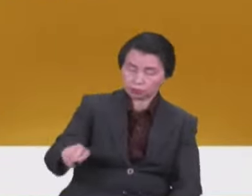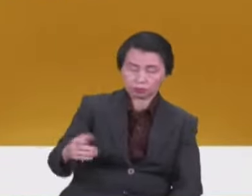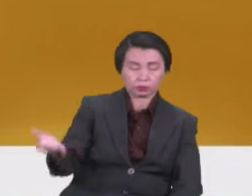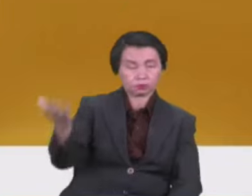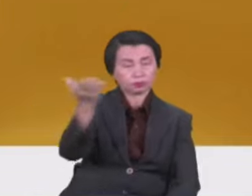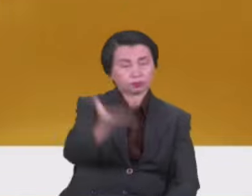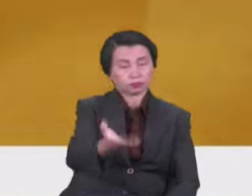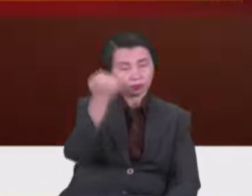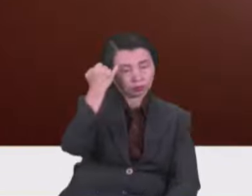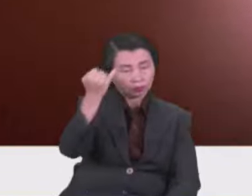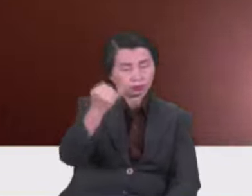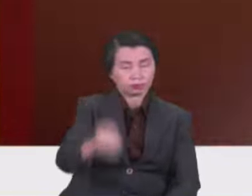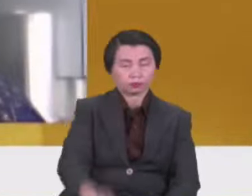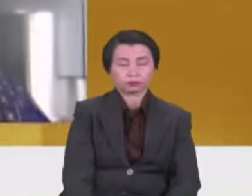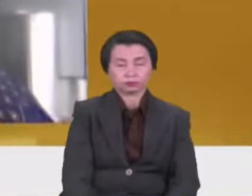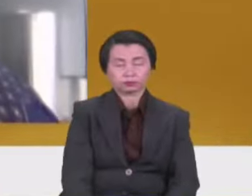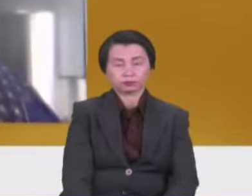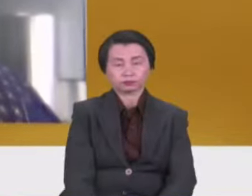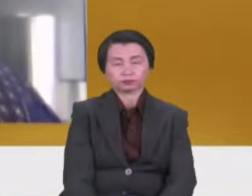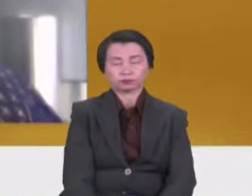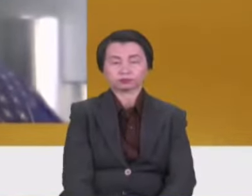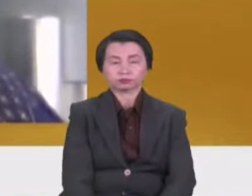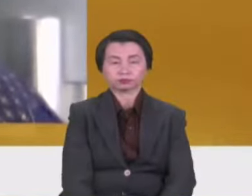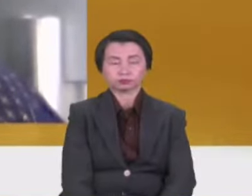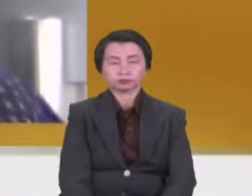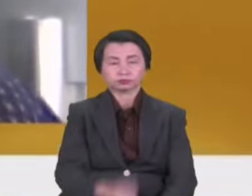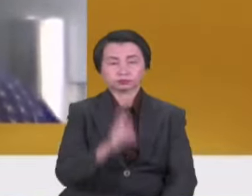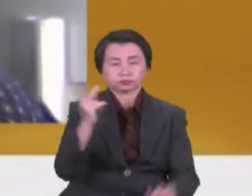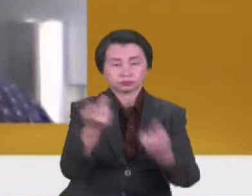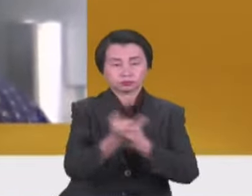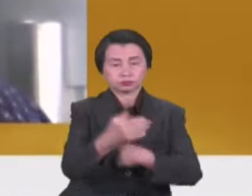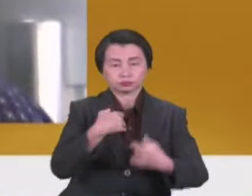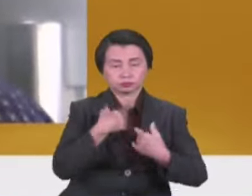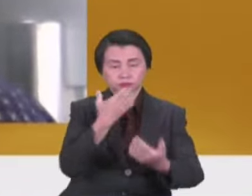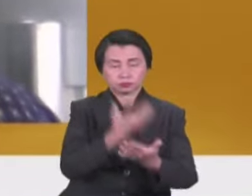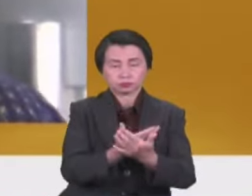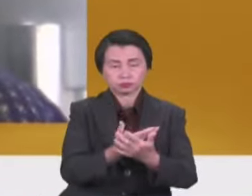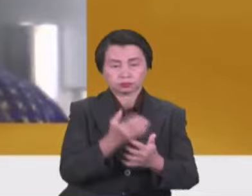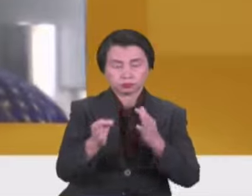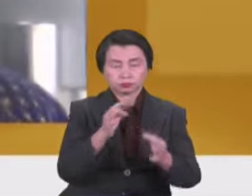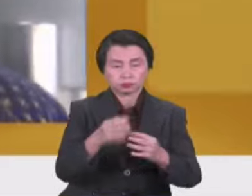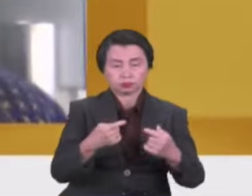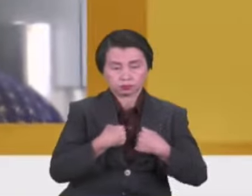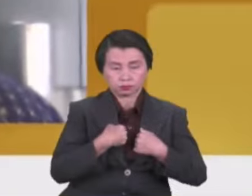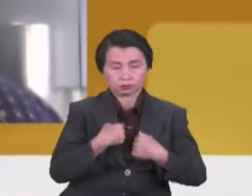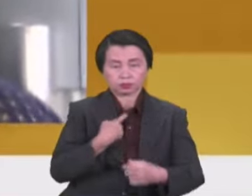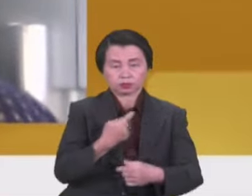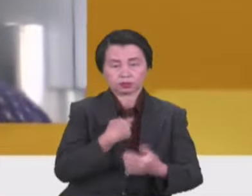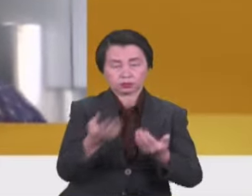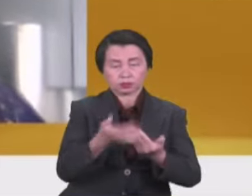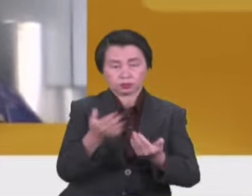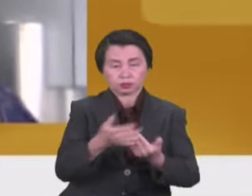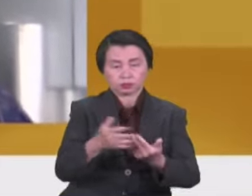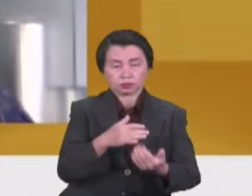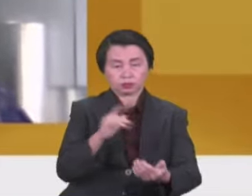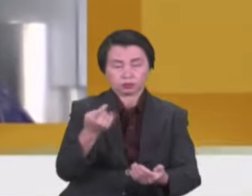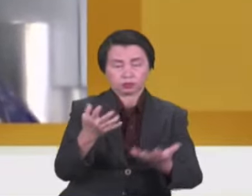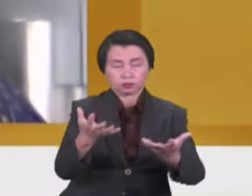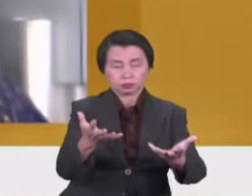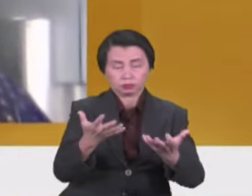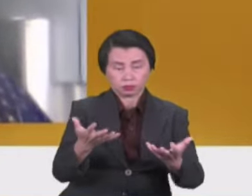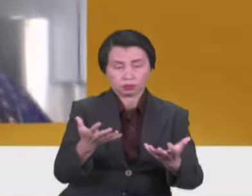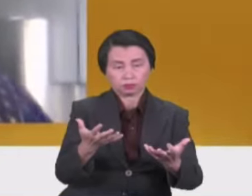mengemukakan pandangan. Ada juga kebaikan ini. Kalau anti, kita senang saja mau